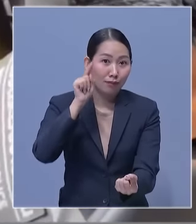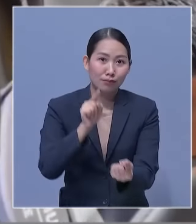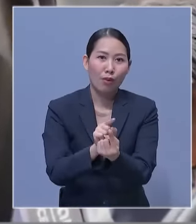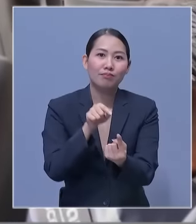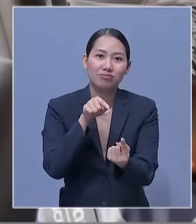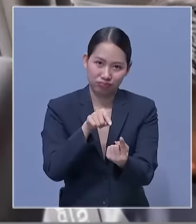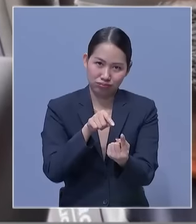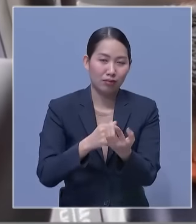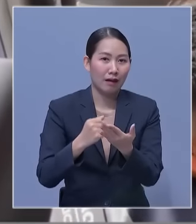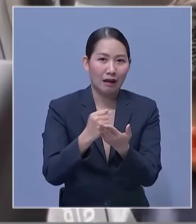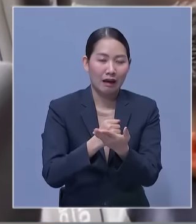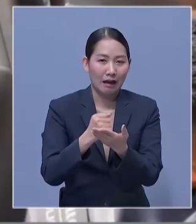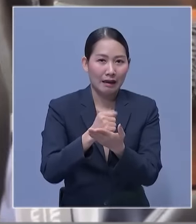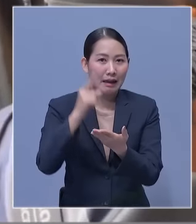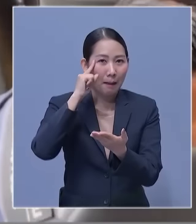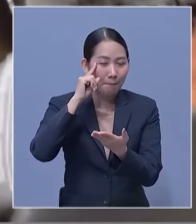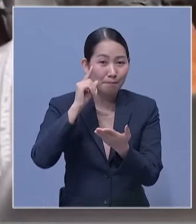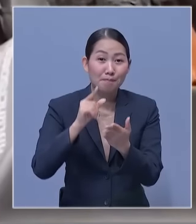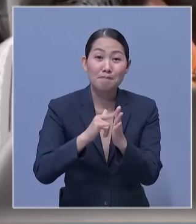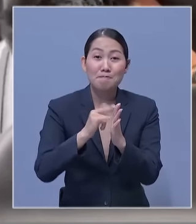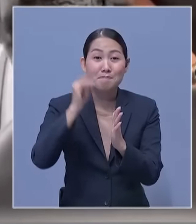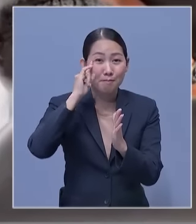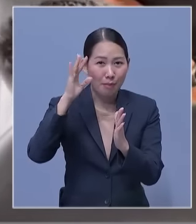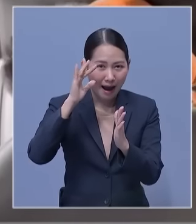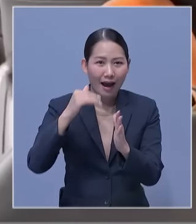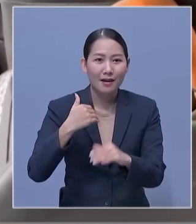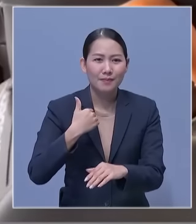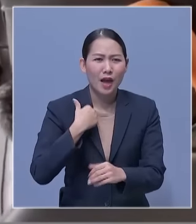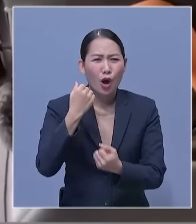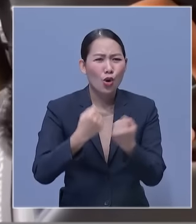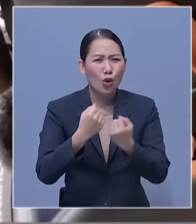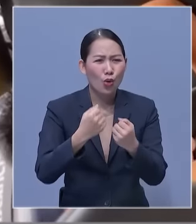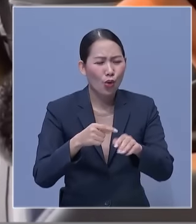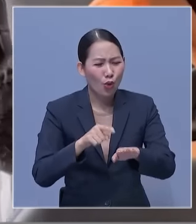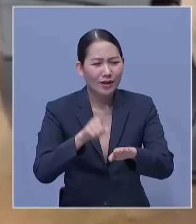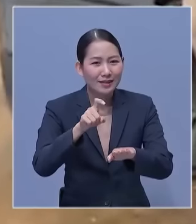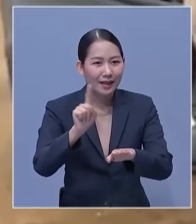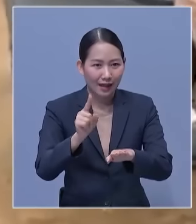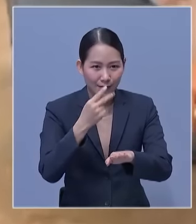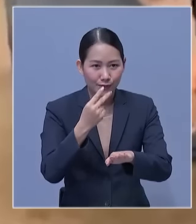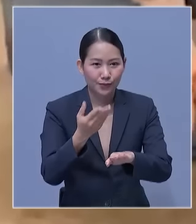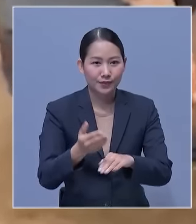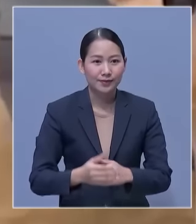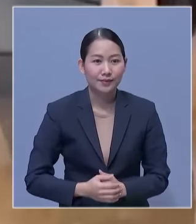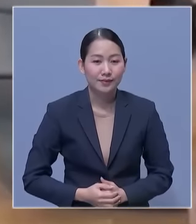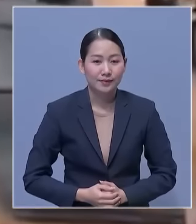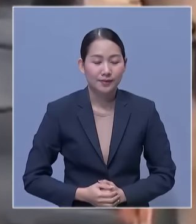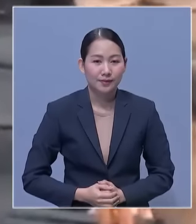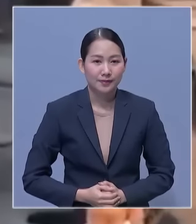หมดเลยไอ้ความขัดข้องที่ว่าคืออะไรเดี๋ยวเล่าให้ฟังไปดูเหตุการณ์บางช่วงบางตอนก่อนนะครับ 10